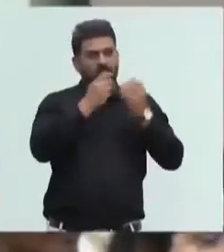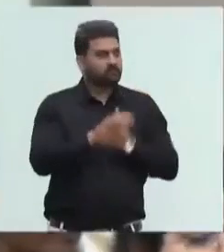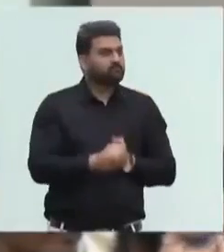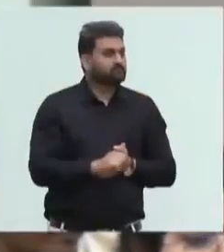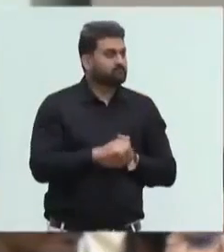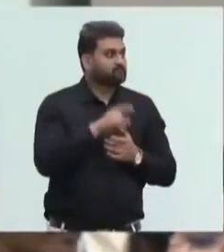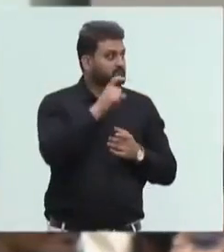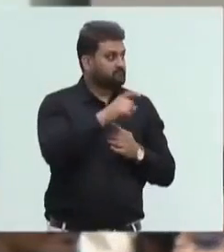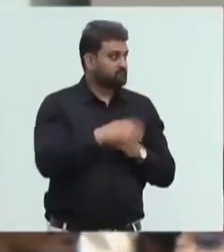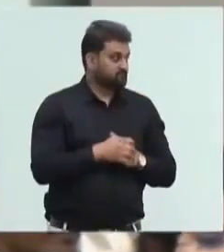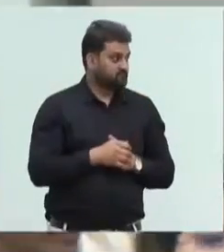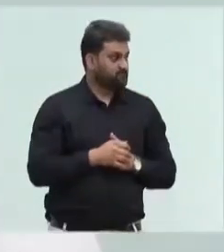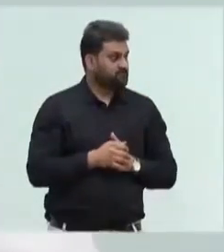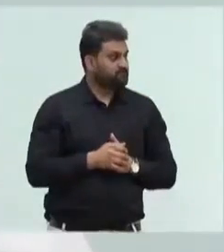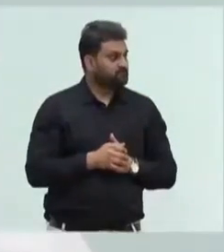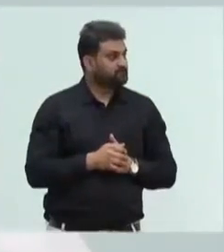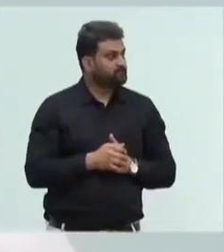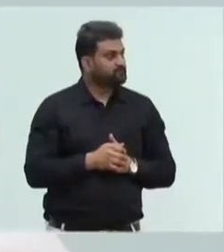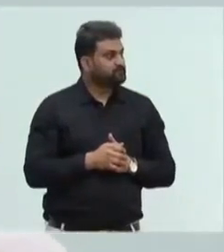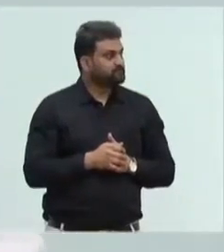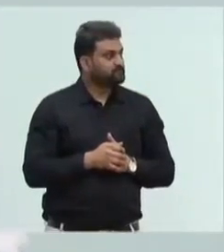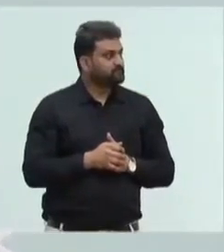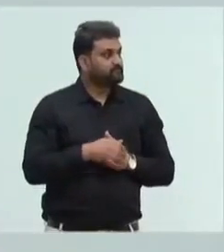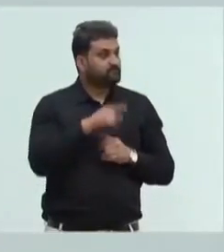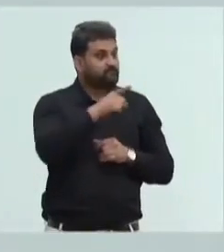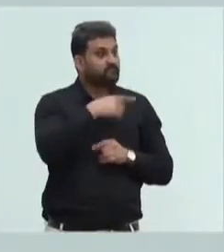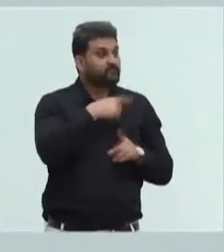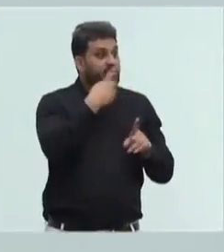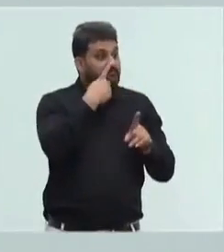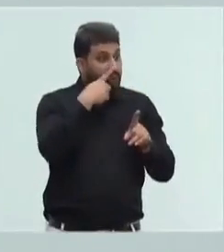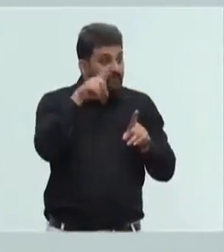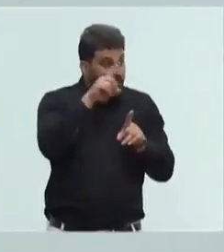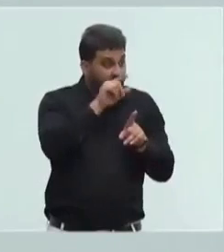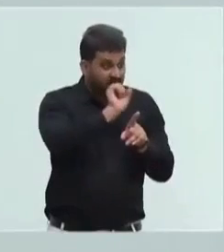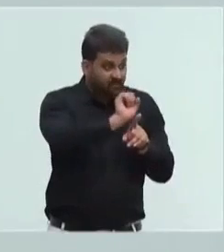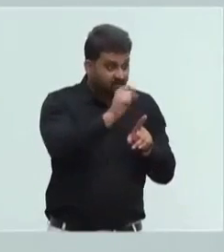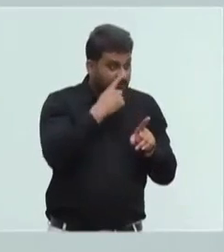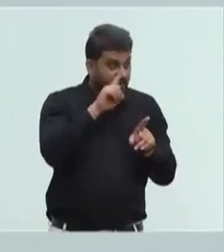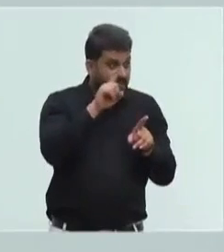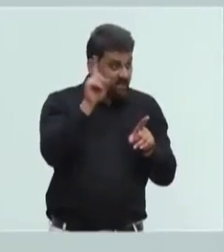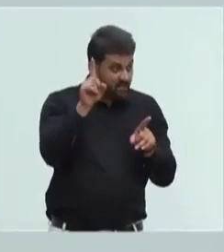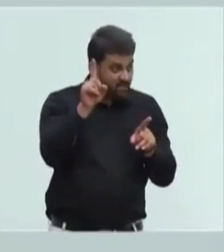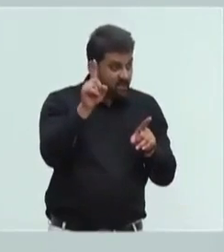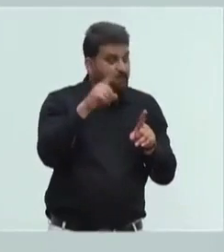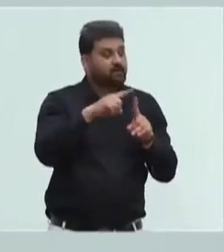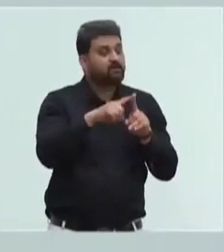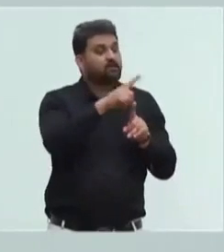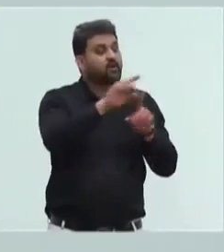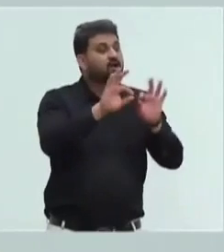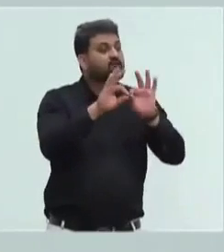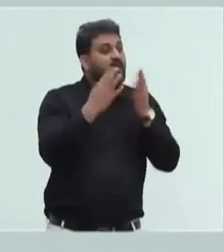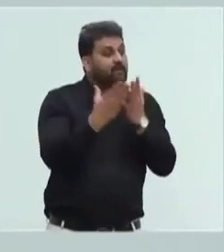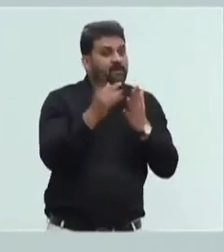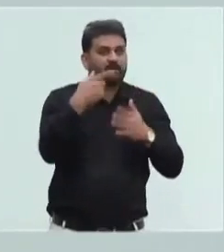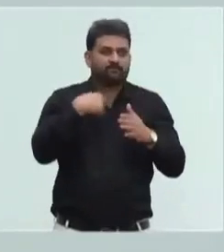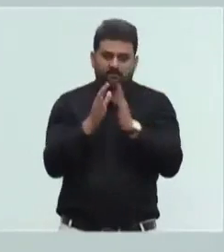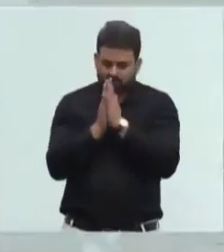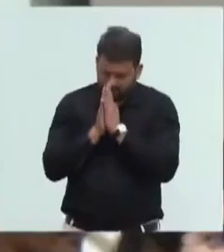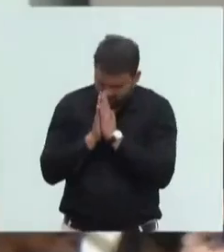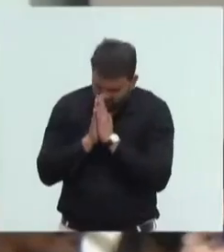धनुष सबसे पहले तो आपकी माताजी और आपके परिवार को प्रणाम करता